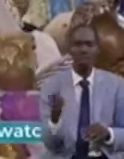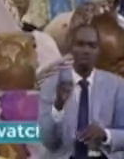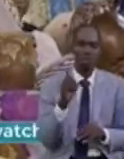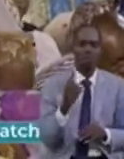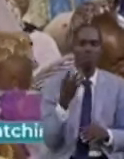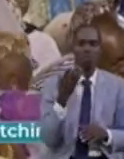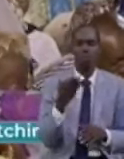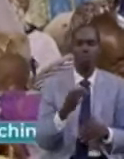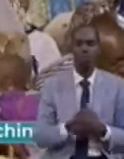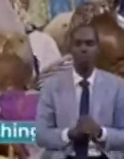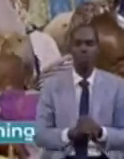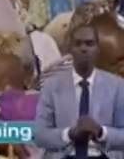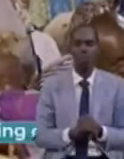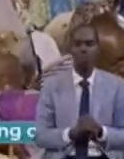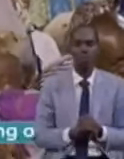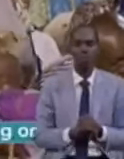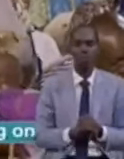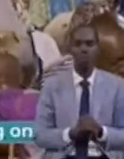formulaire